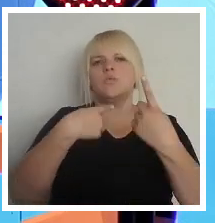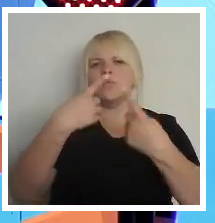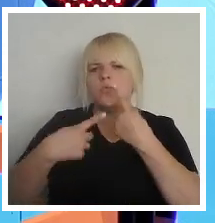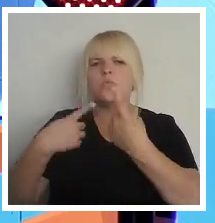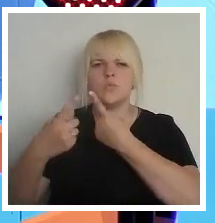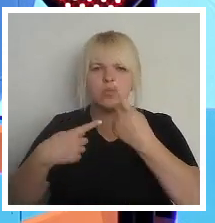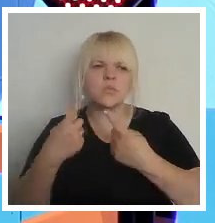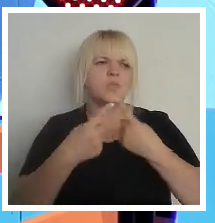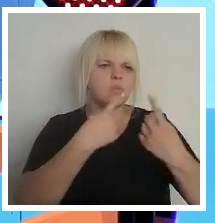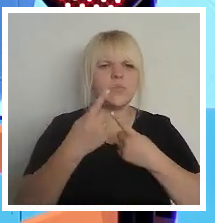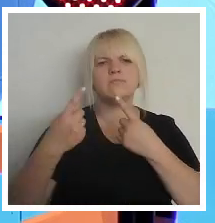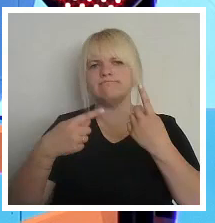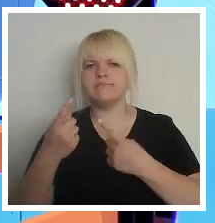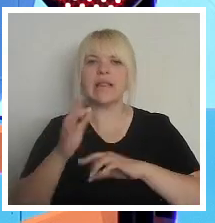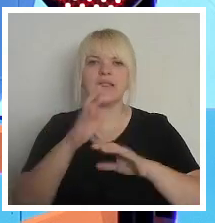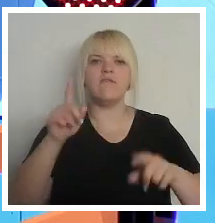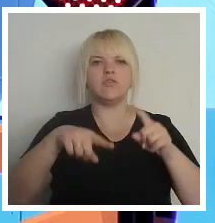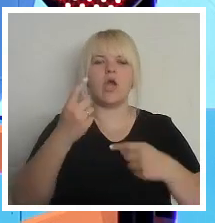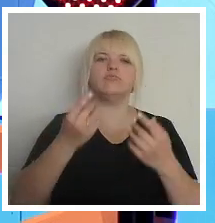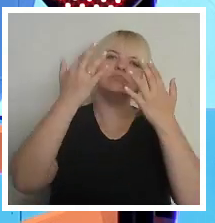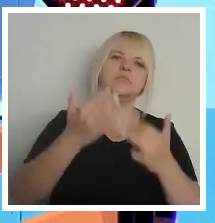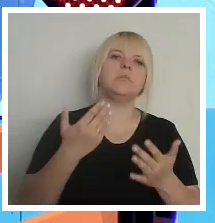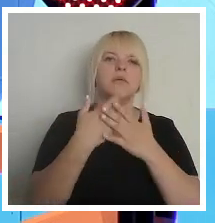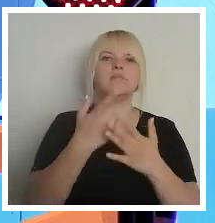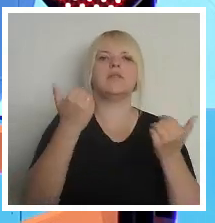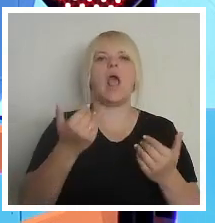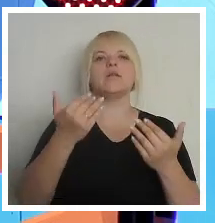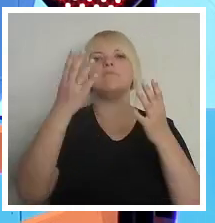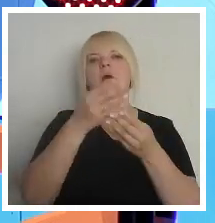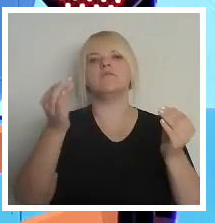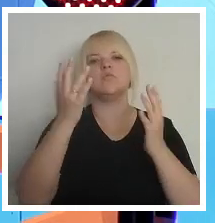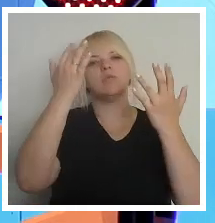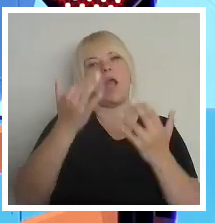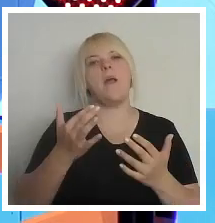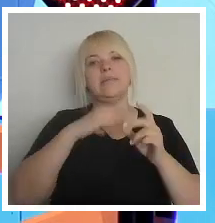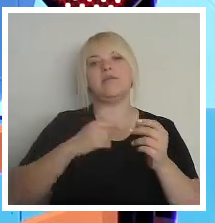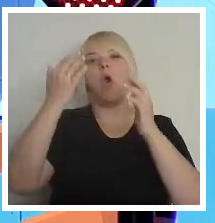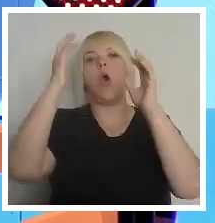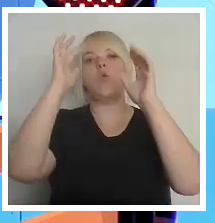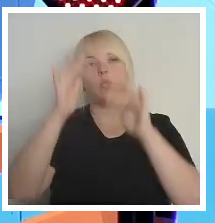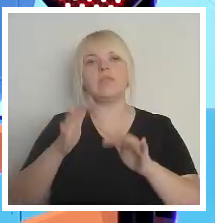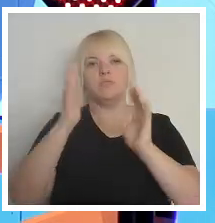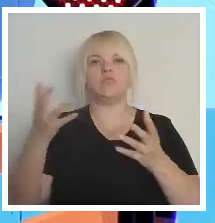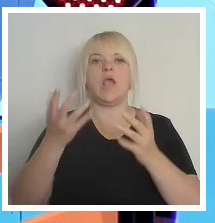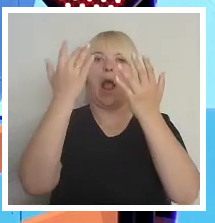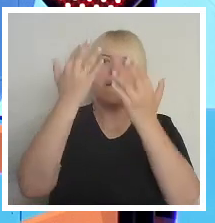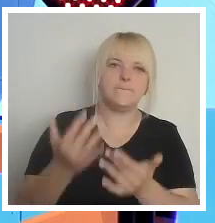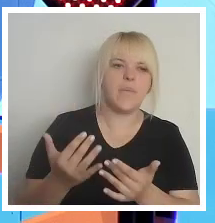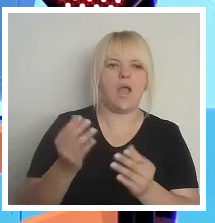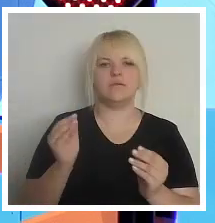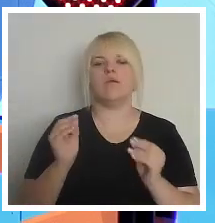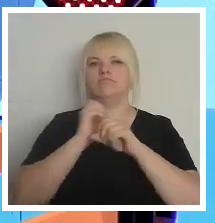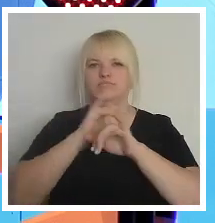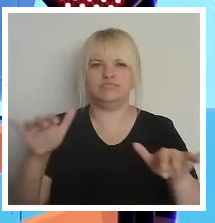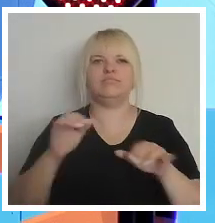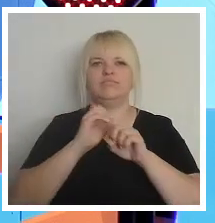un nevis tā uz dažām kampaņām, nu mēs tikai palaidīsim pavasarī kampaņu un tad mēs rudenī palaidīsim kampaņu un tad šīs gada